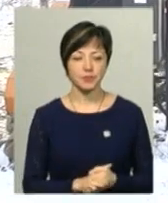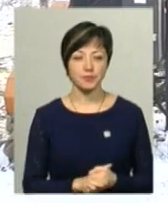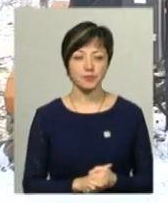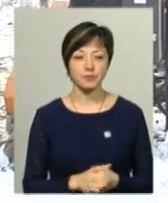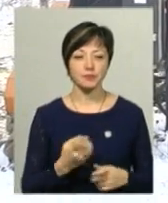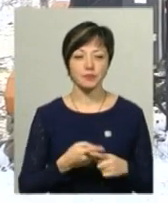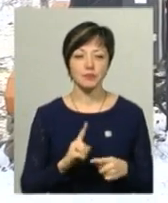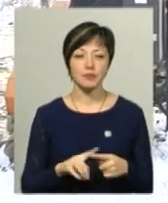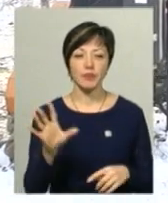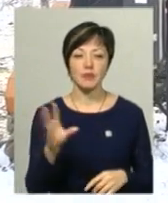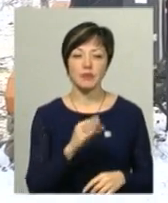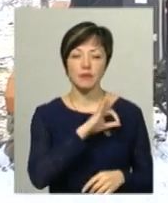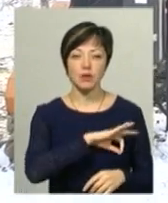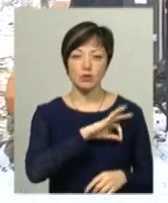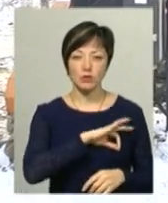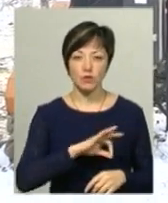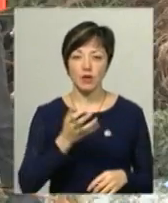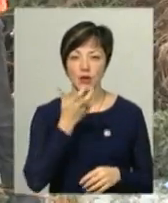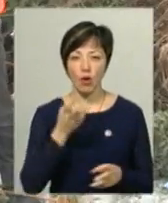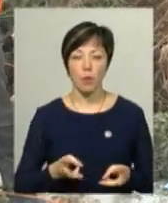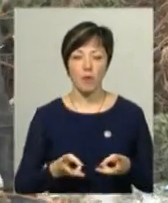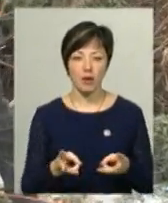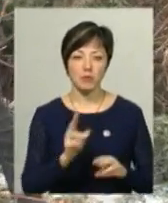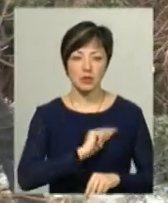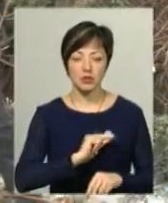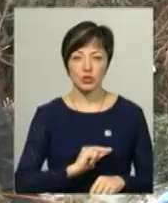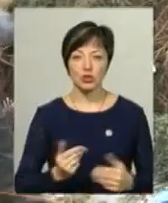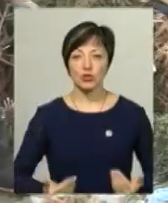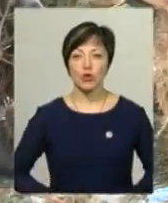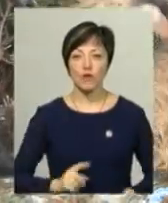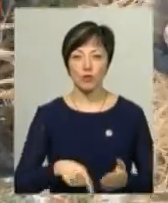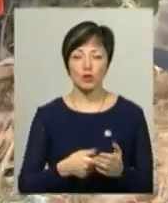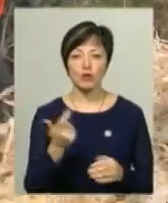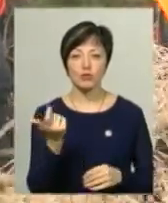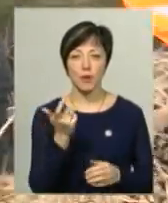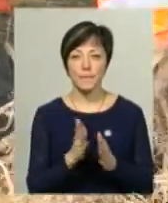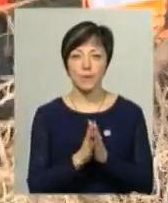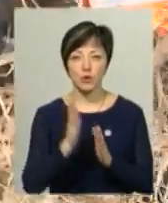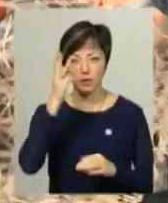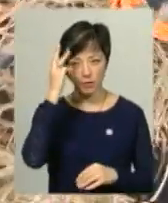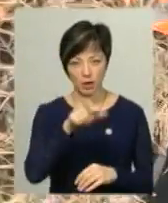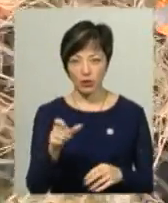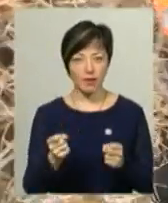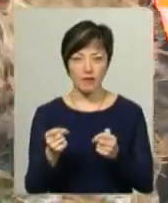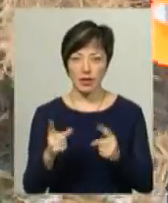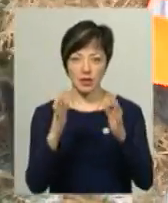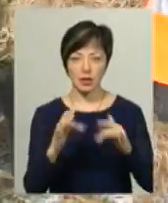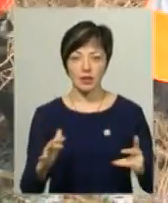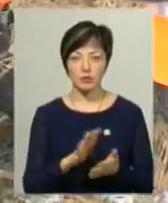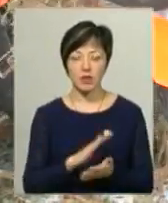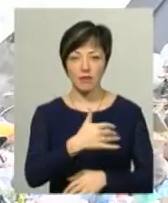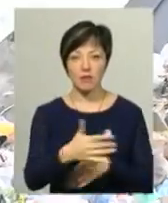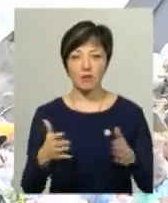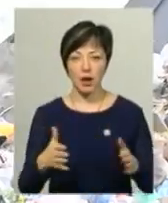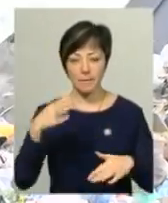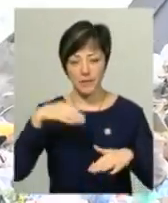Це все використовується на опалення. Працівники житлово-комунального господарства просять хмельничан не викидати ялинки у сміттєві баки